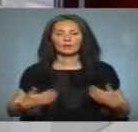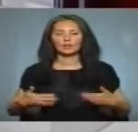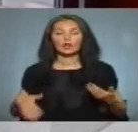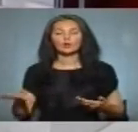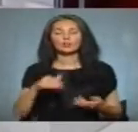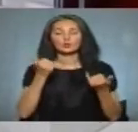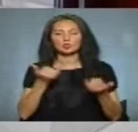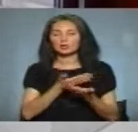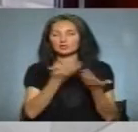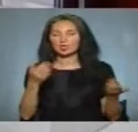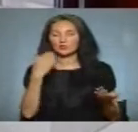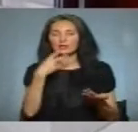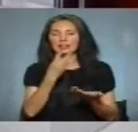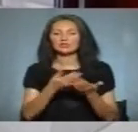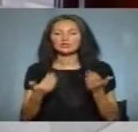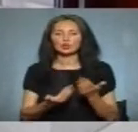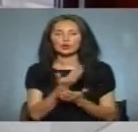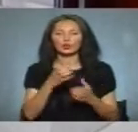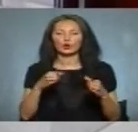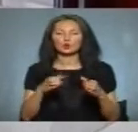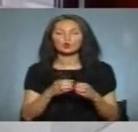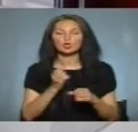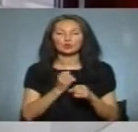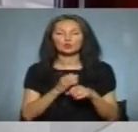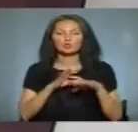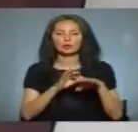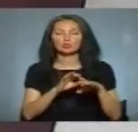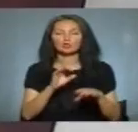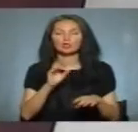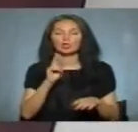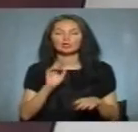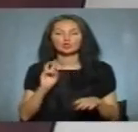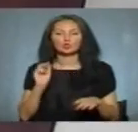Вітаю всіх, хто зараз з нами. Ви дивитесь новини. У студії працює ведуча Анастасія Чичко.